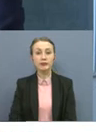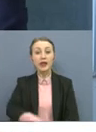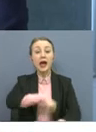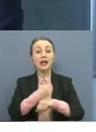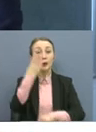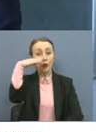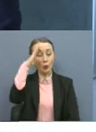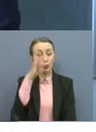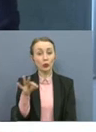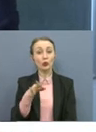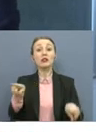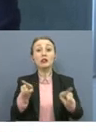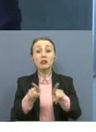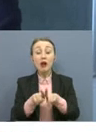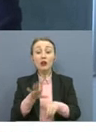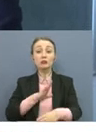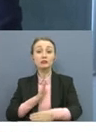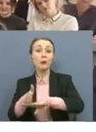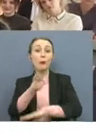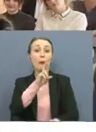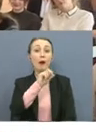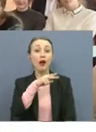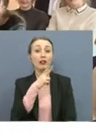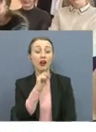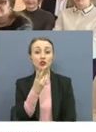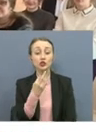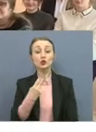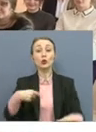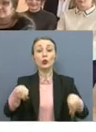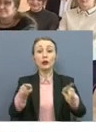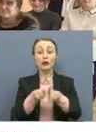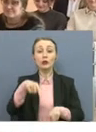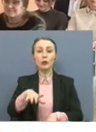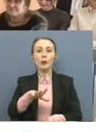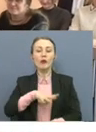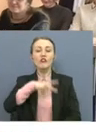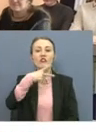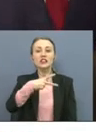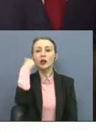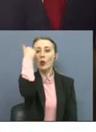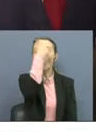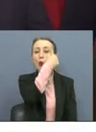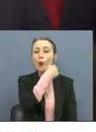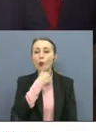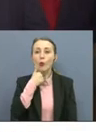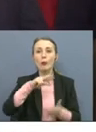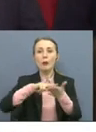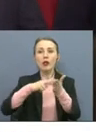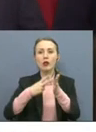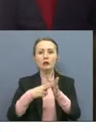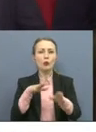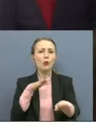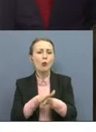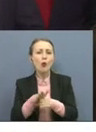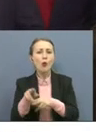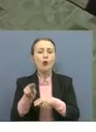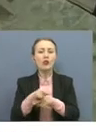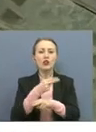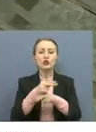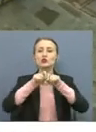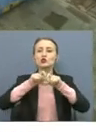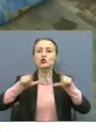әлеметтік маңызы бар нысандарды аралады. Аудан орталығындағы Балкашына орта мектебіне де 300 миллион теңгеге күрделі жөндеу жүргізу